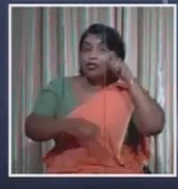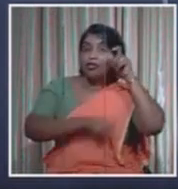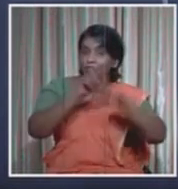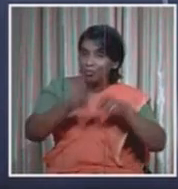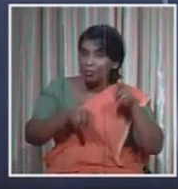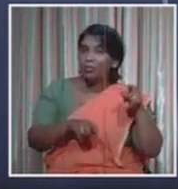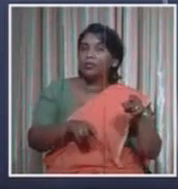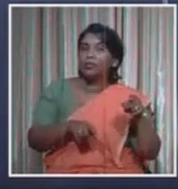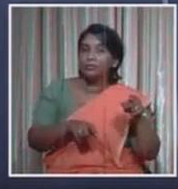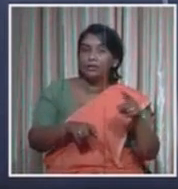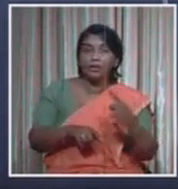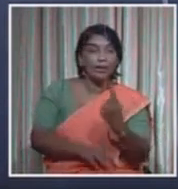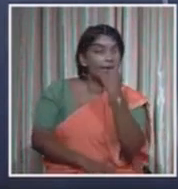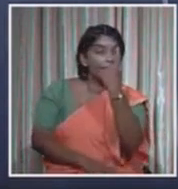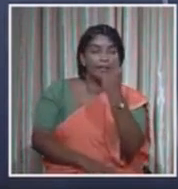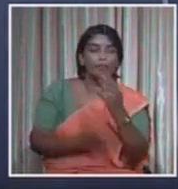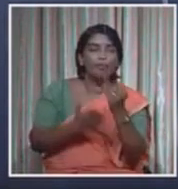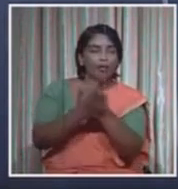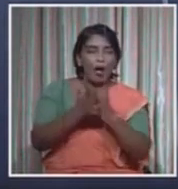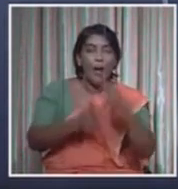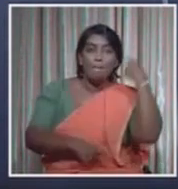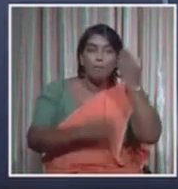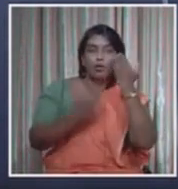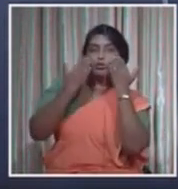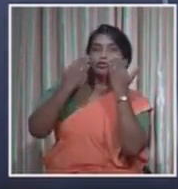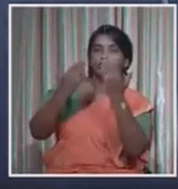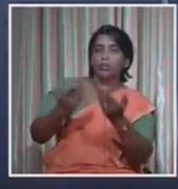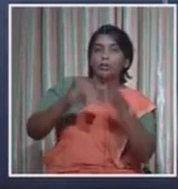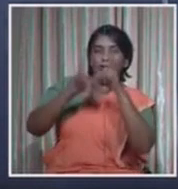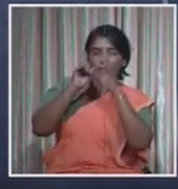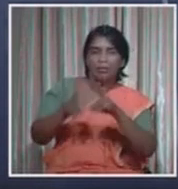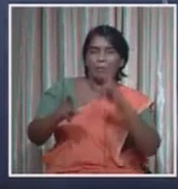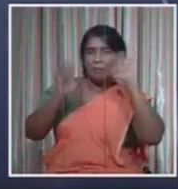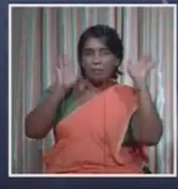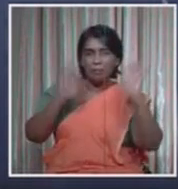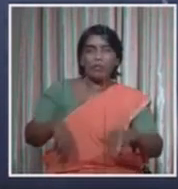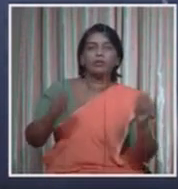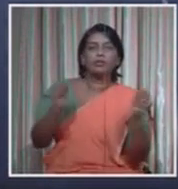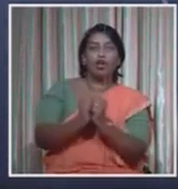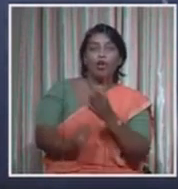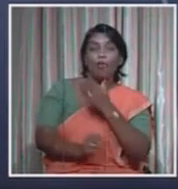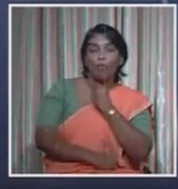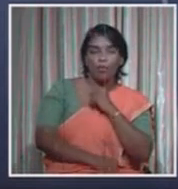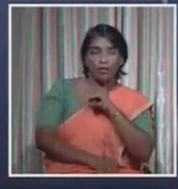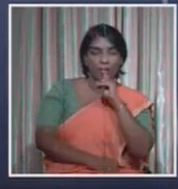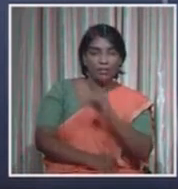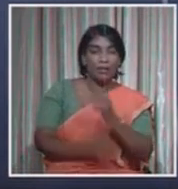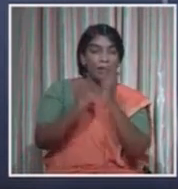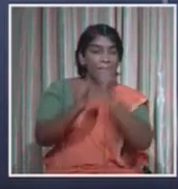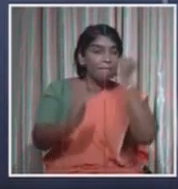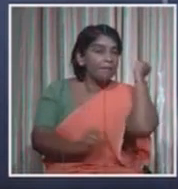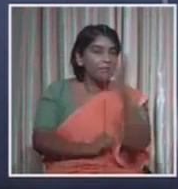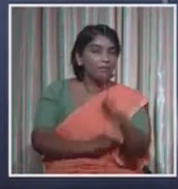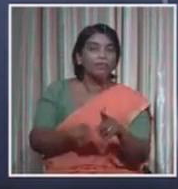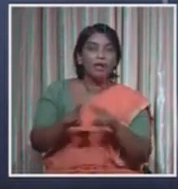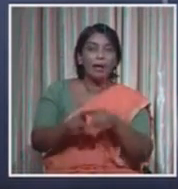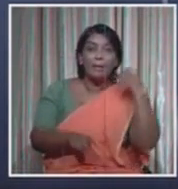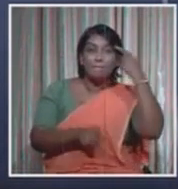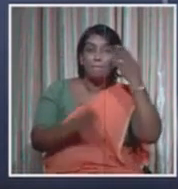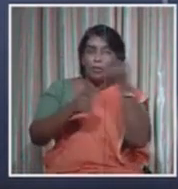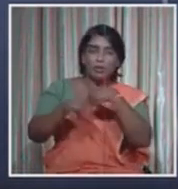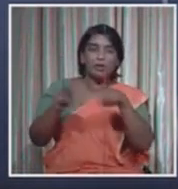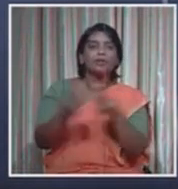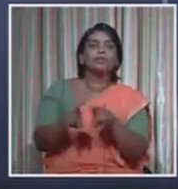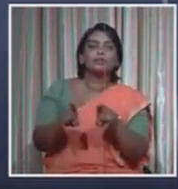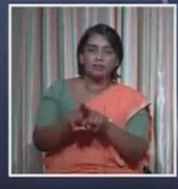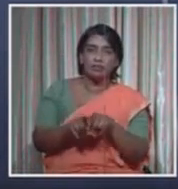ජනතාවට. එක්කෙනෙක් තමයි ඔක්කොම පිස්සෝ වගේ පේන්නේ. මේ වගේ විගඩම් කරන, බොරු කරන, මඩ ගහන පිස්සෝ වගේ හැසිරෙන අය